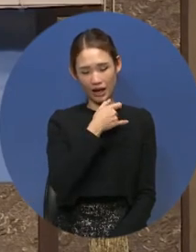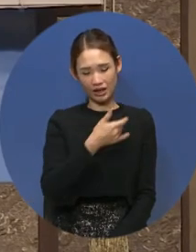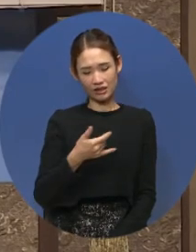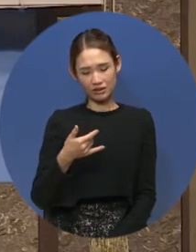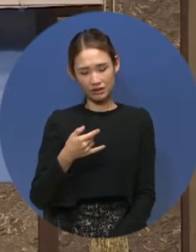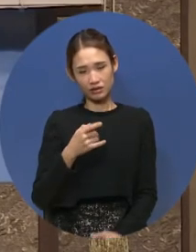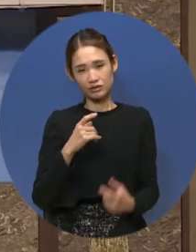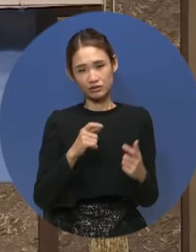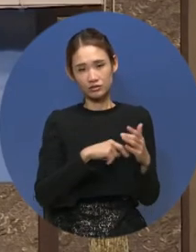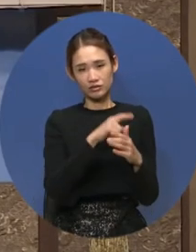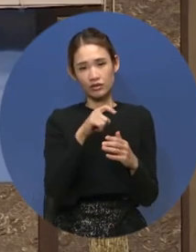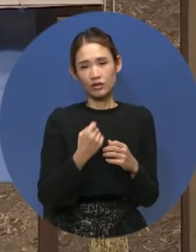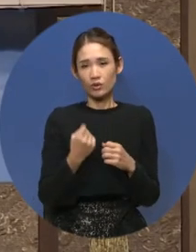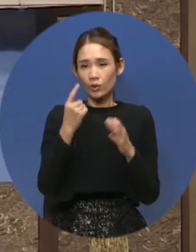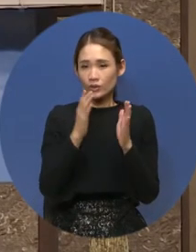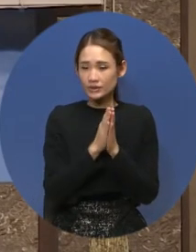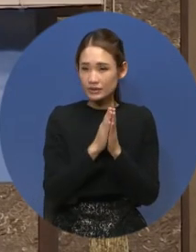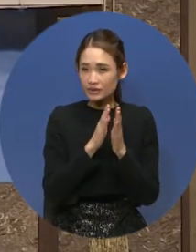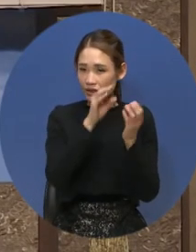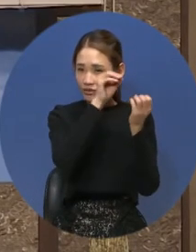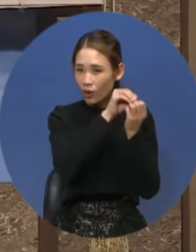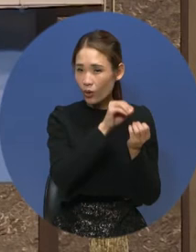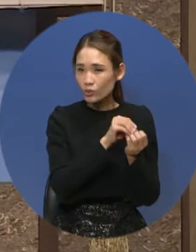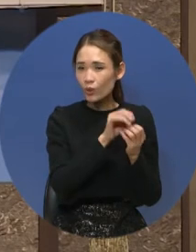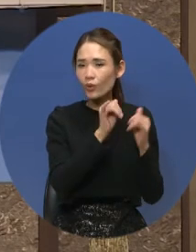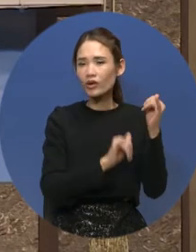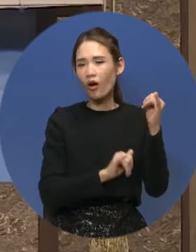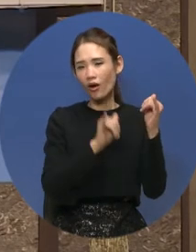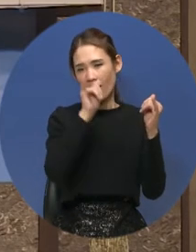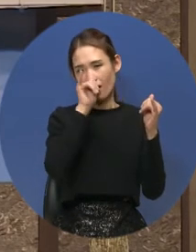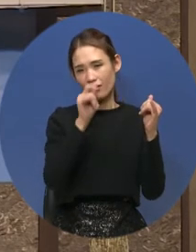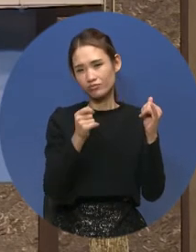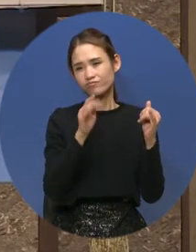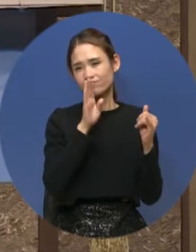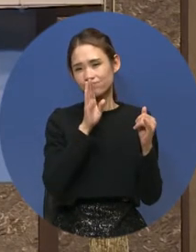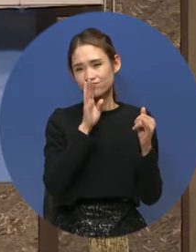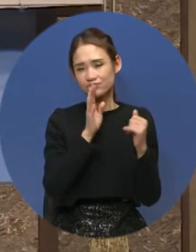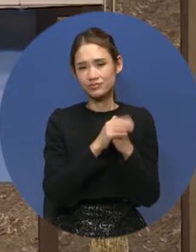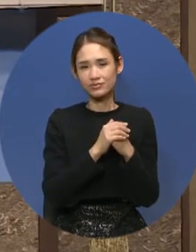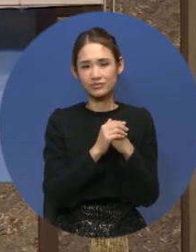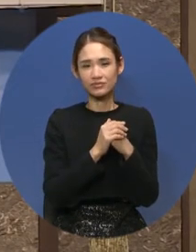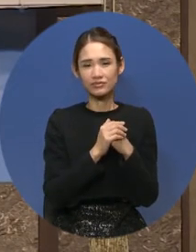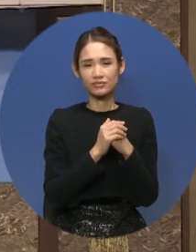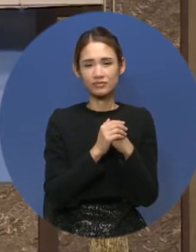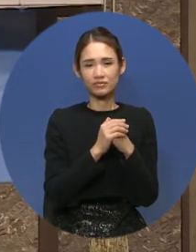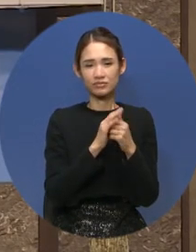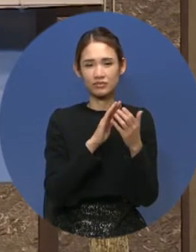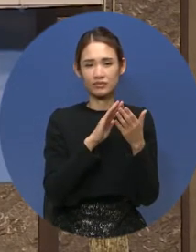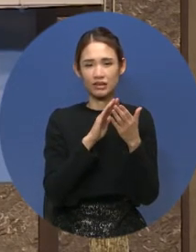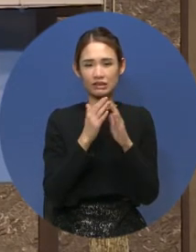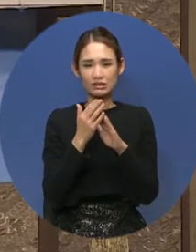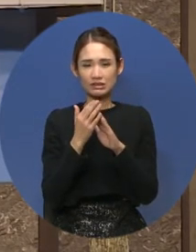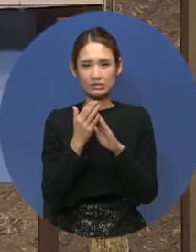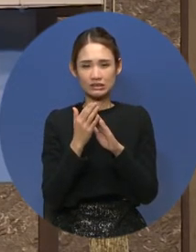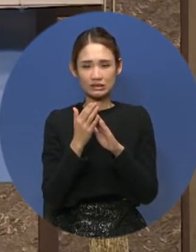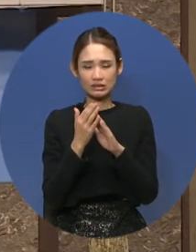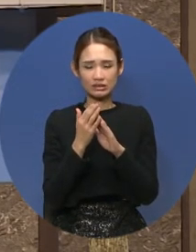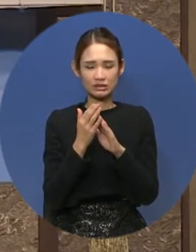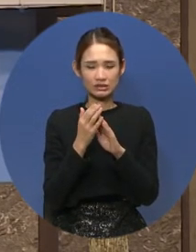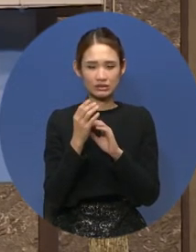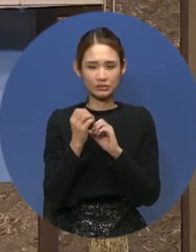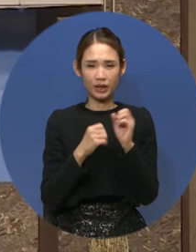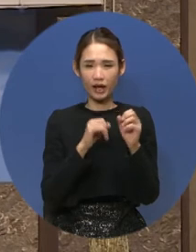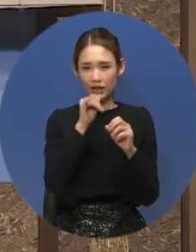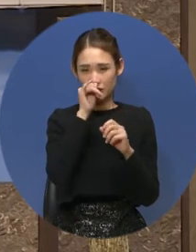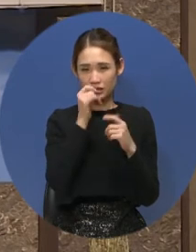강남의 시작입니다. 전통과 네. 역사가 있는데요. 그러다 보니까 낡고 좀 쇠락했다는 그런 이미지도